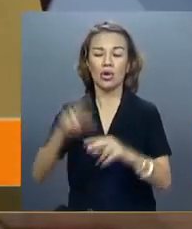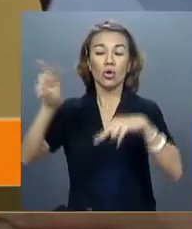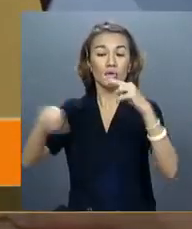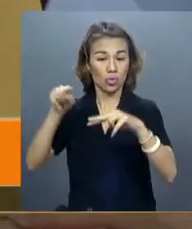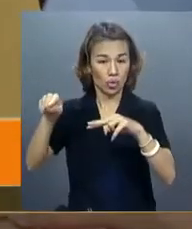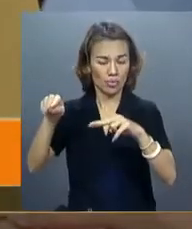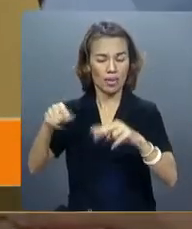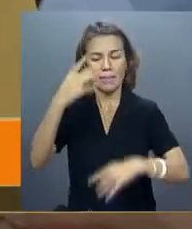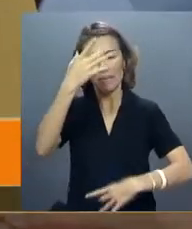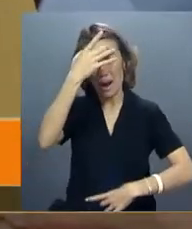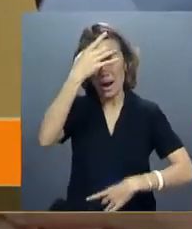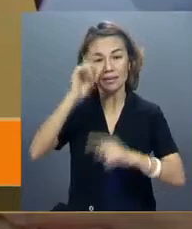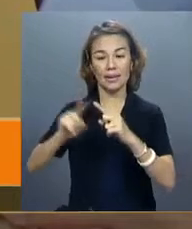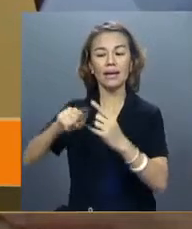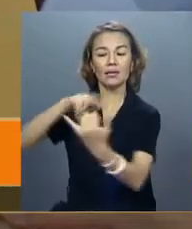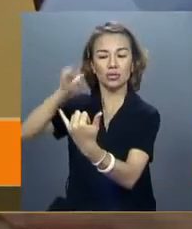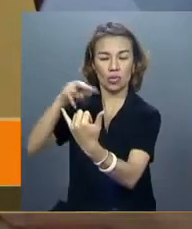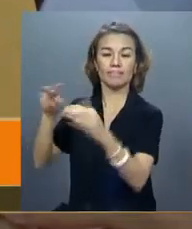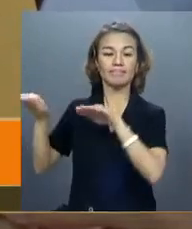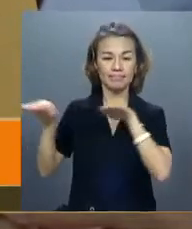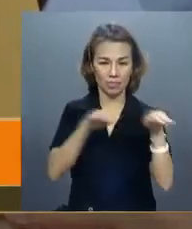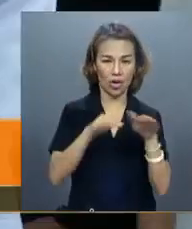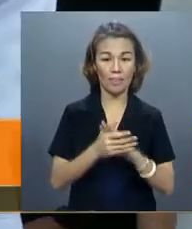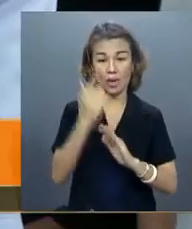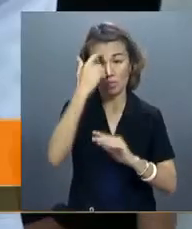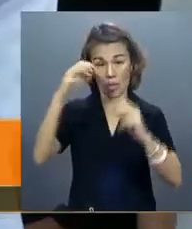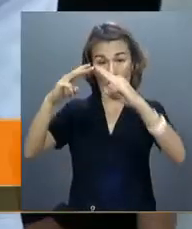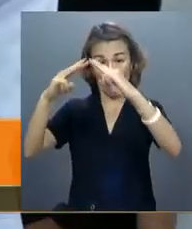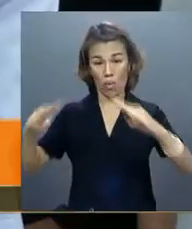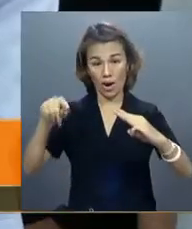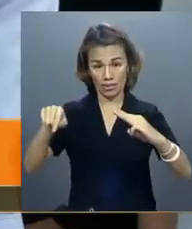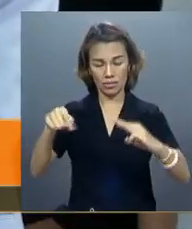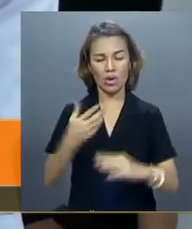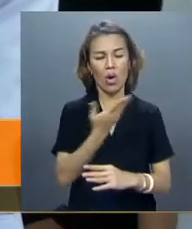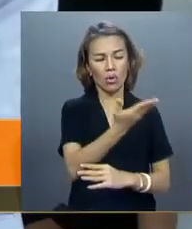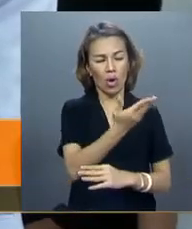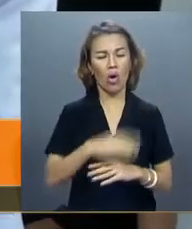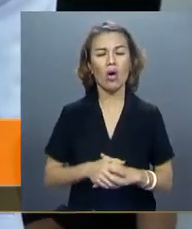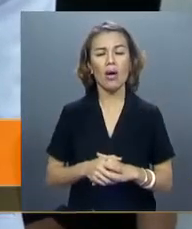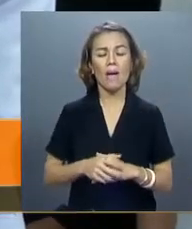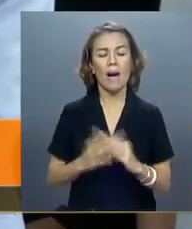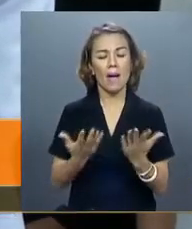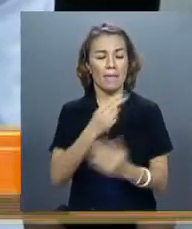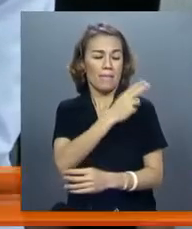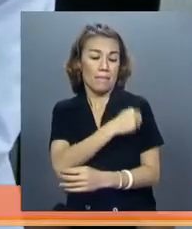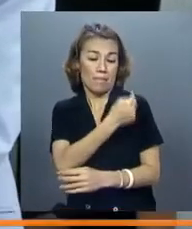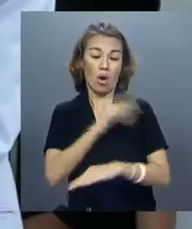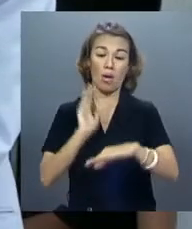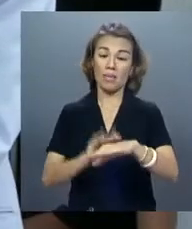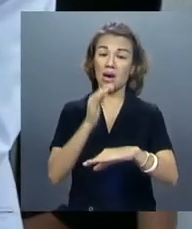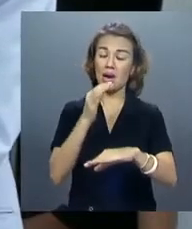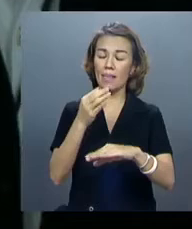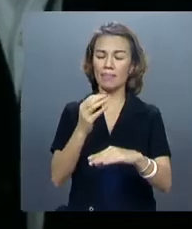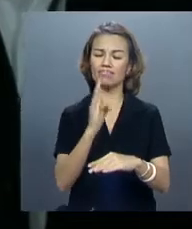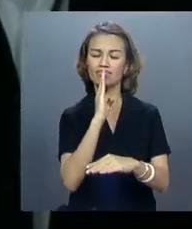พระธรรมชโยหลังจากที่ทางวัดได้ร้องขอให้แพทย์ที่เป็นกลางเข้าไปตรวจอาการอาพาธซึ่งกรณีนี้นะคะจะต้องเข้